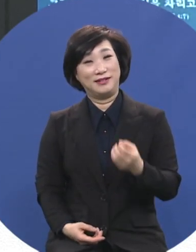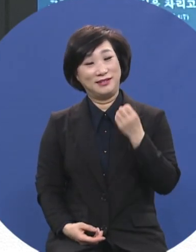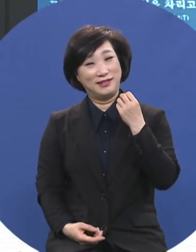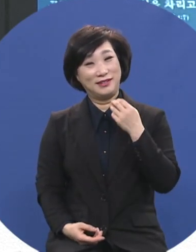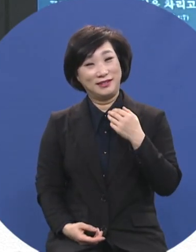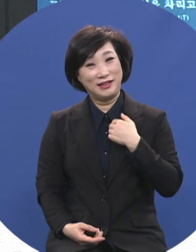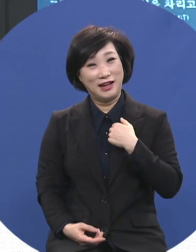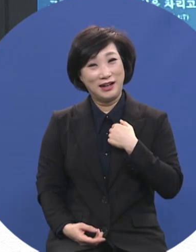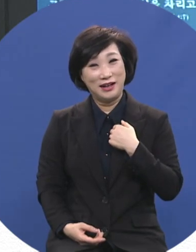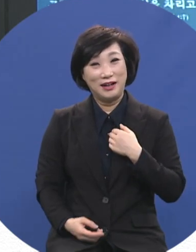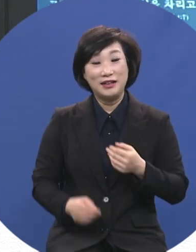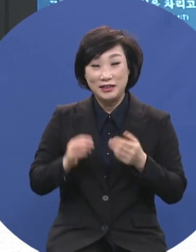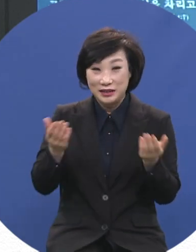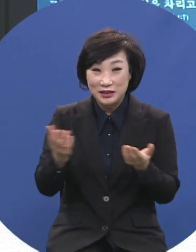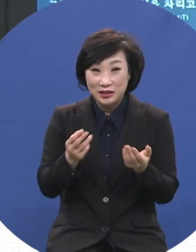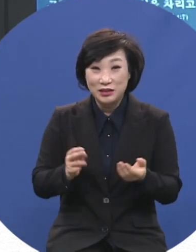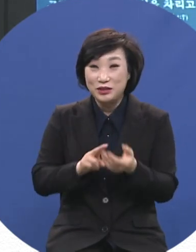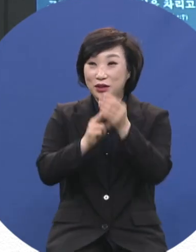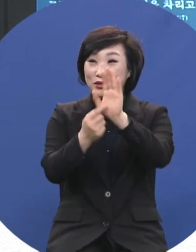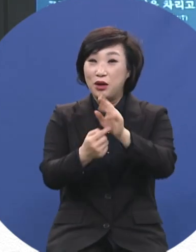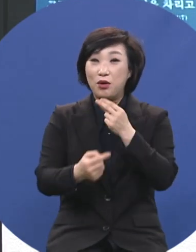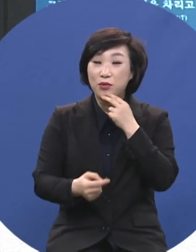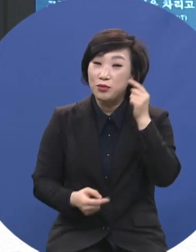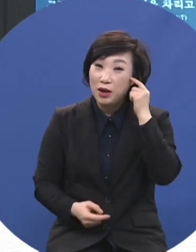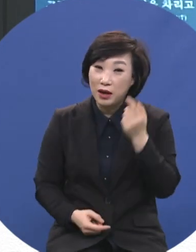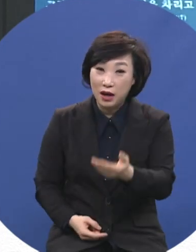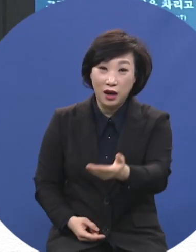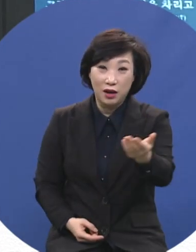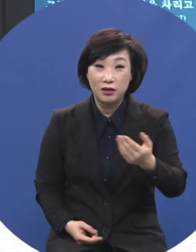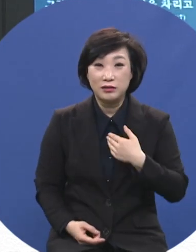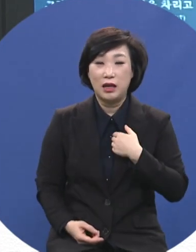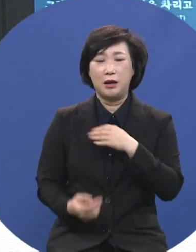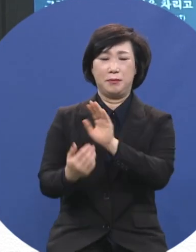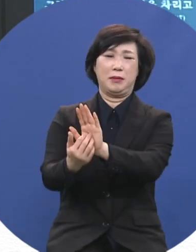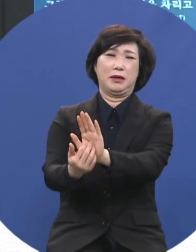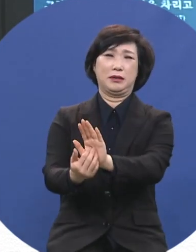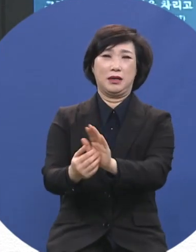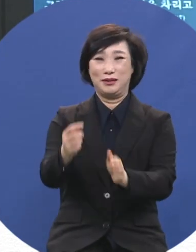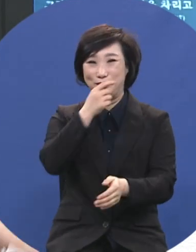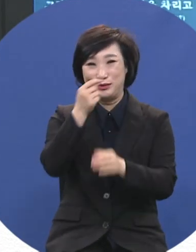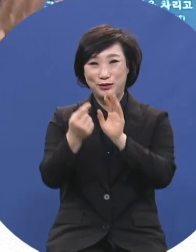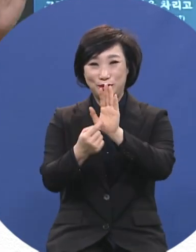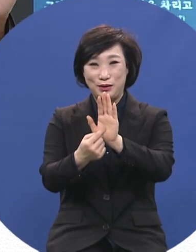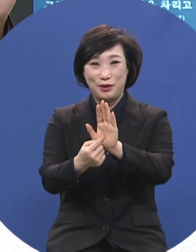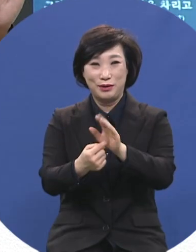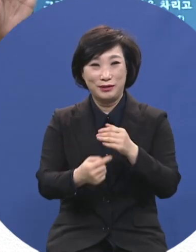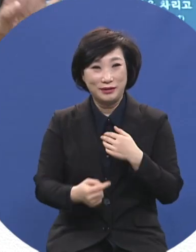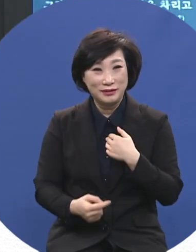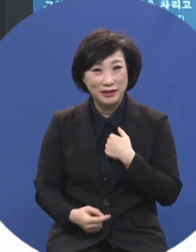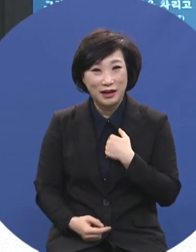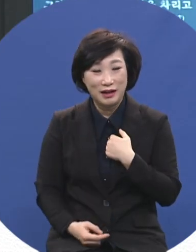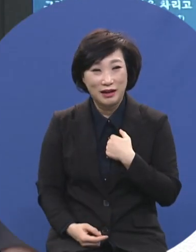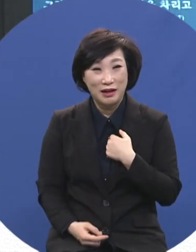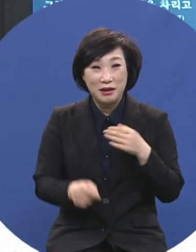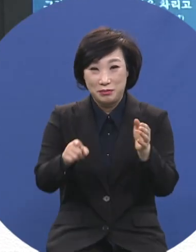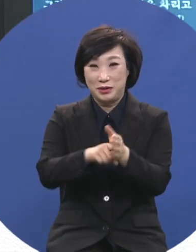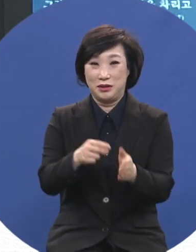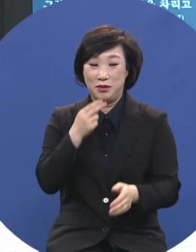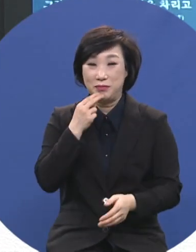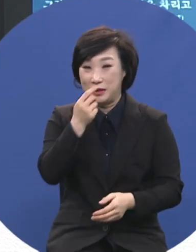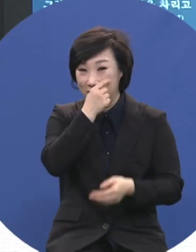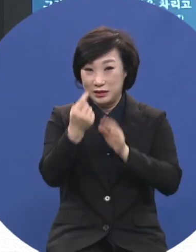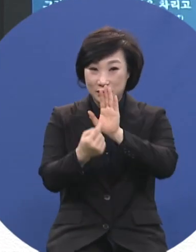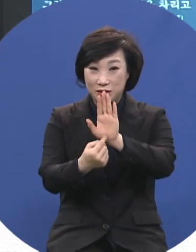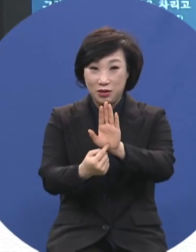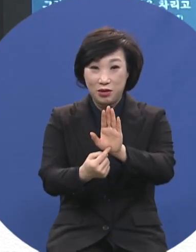왜 나에게는 그런 역사가 없는가? 내가 배타했다는 증거지. 안 믿었다는